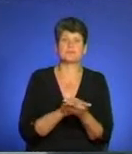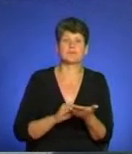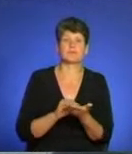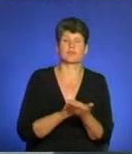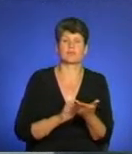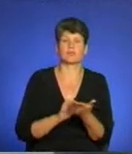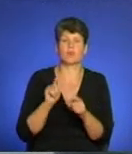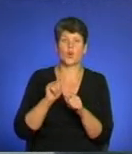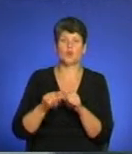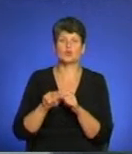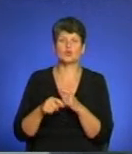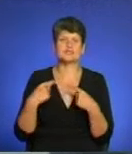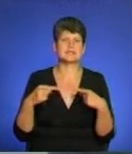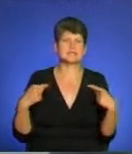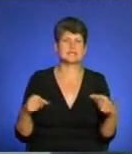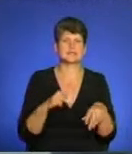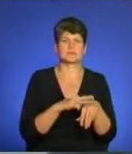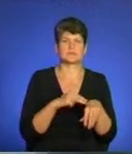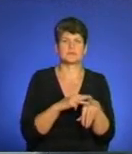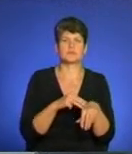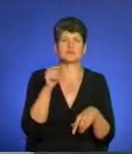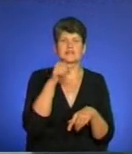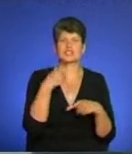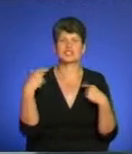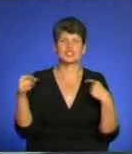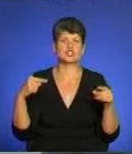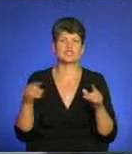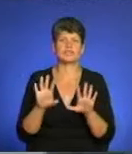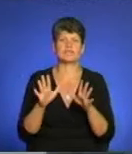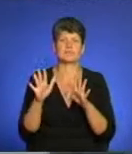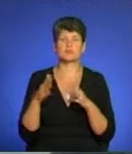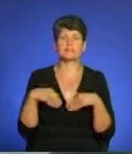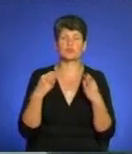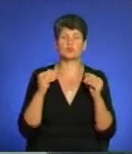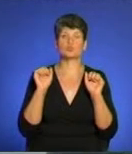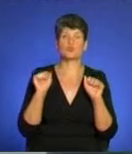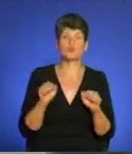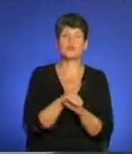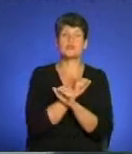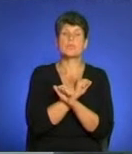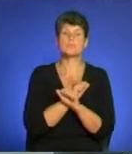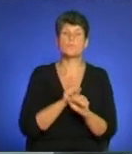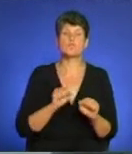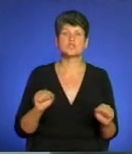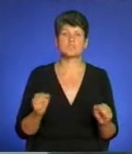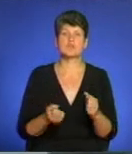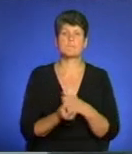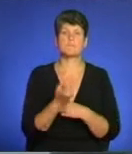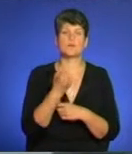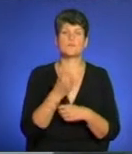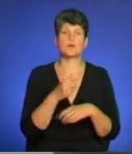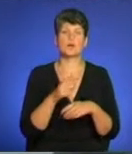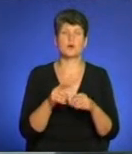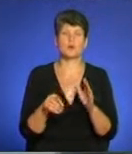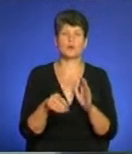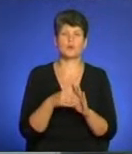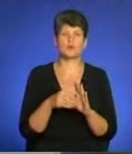дублюючого контролю з боку різних правоохоронних органів тих чи інших випадків, які дають можливість унеможливити прояви корупції з